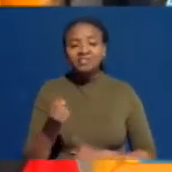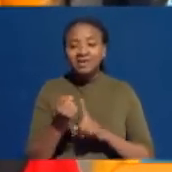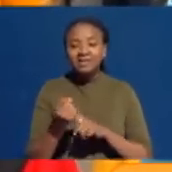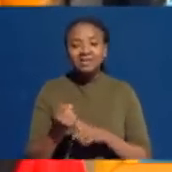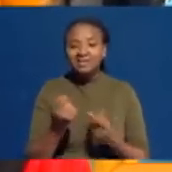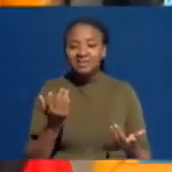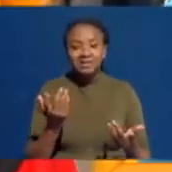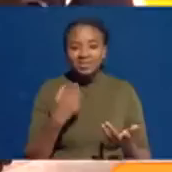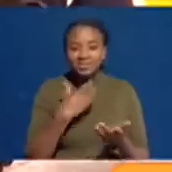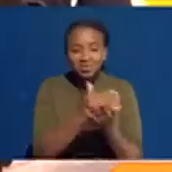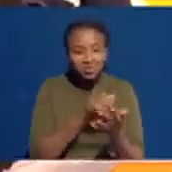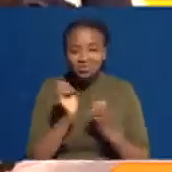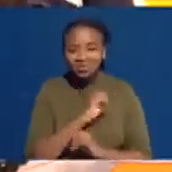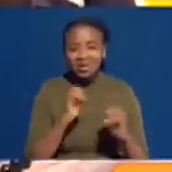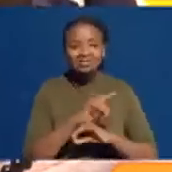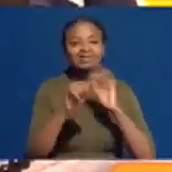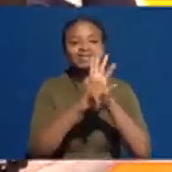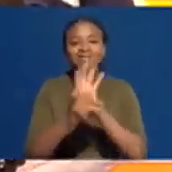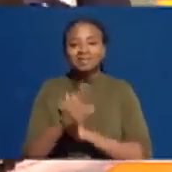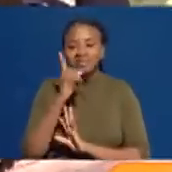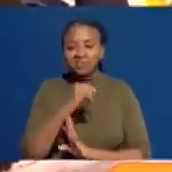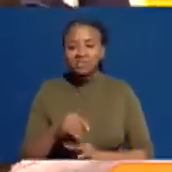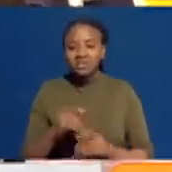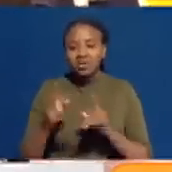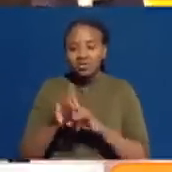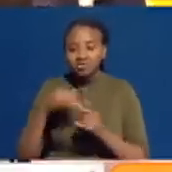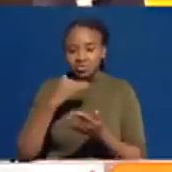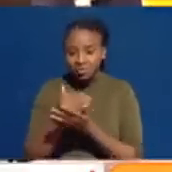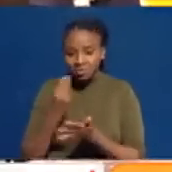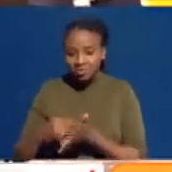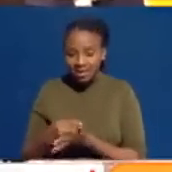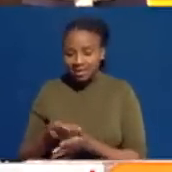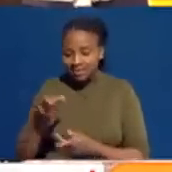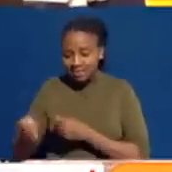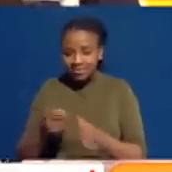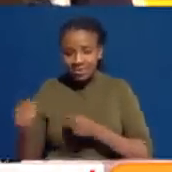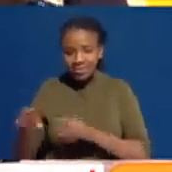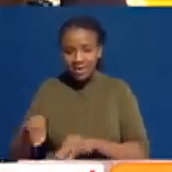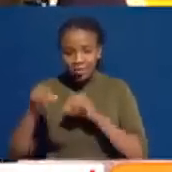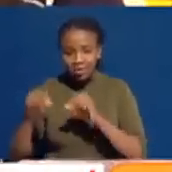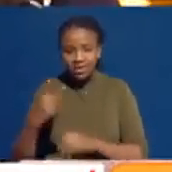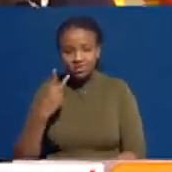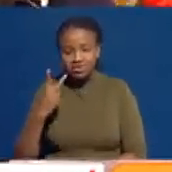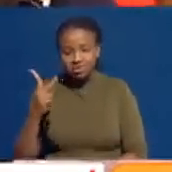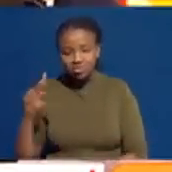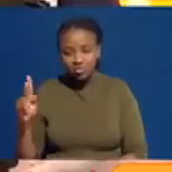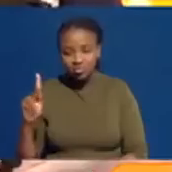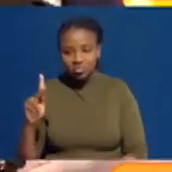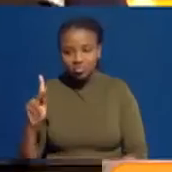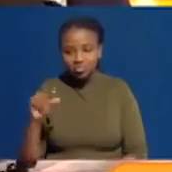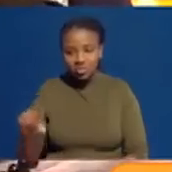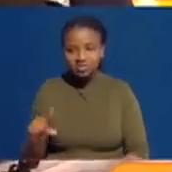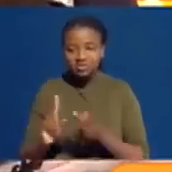hata kabla hata siku withdraw. Nilinunua unga kilo 2, watoto wakachukua hapo sukari na fea, manake